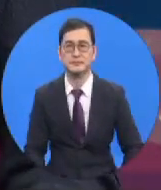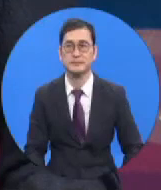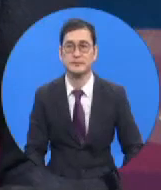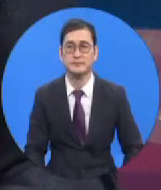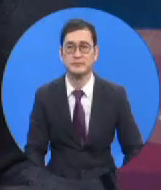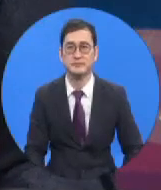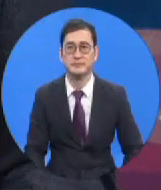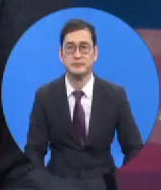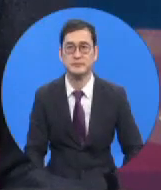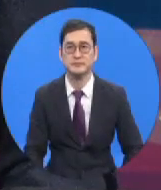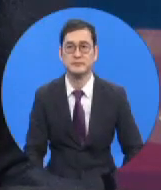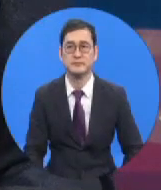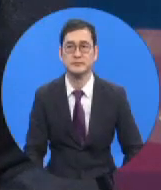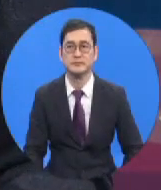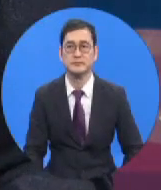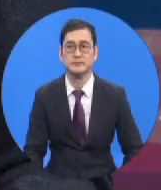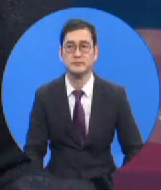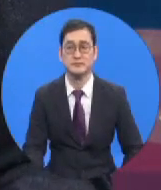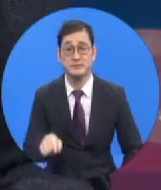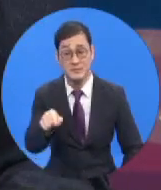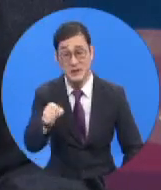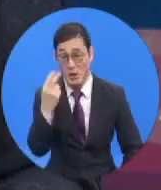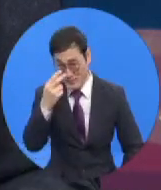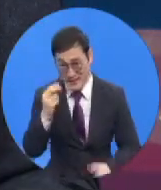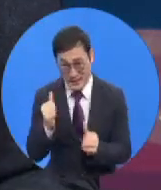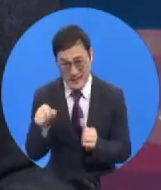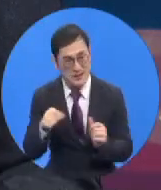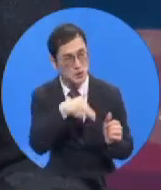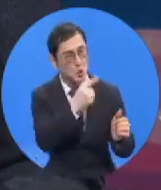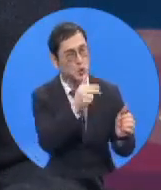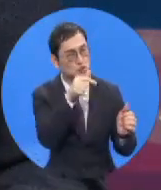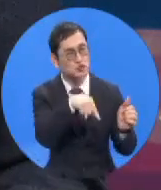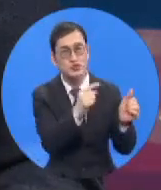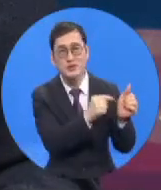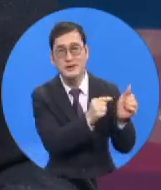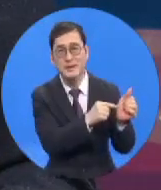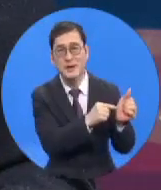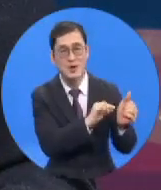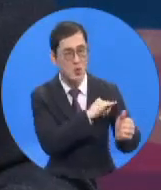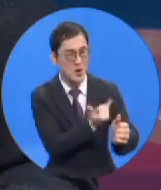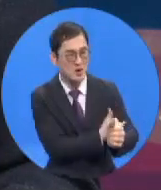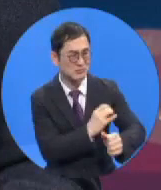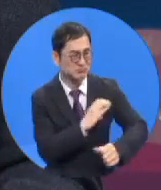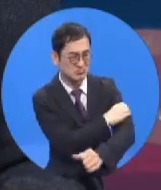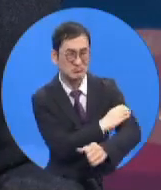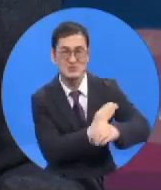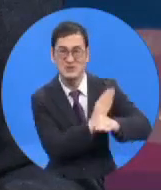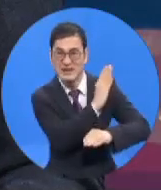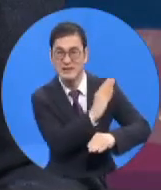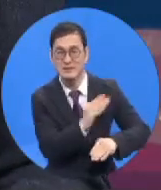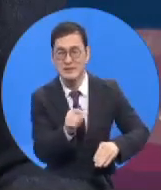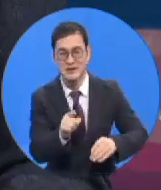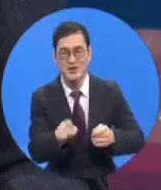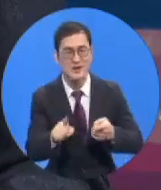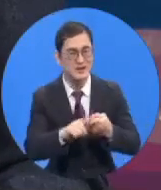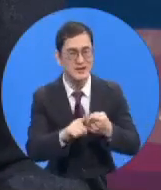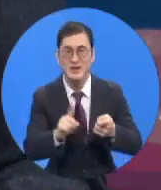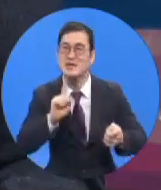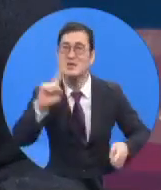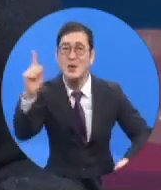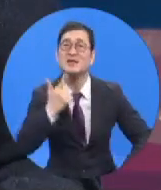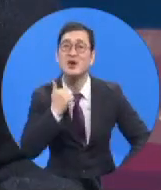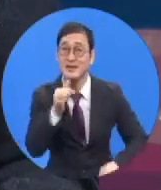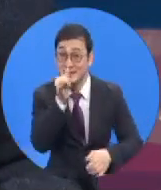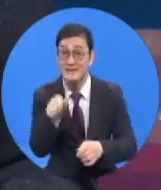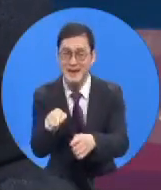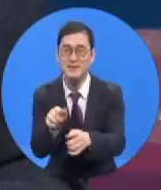장관을 권력 남용 혐의로 기소한 검사입니다. 그러다 보니까 또 한 번 살아있는 권력을 향해 수사가 이루어지는 것 아니냐 이런 전망이